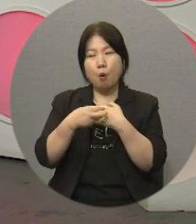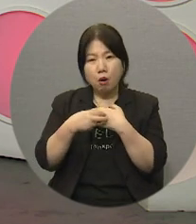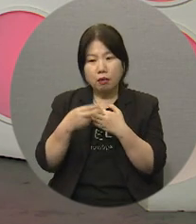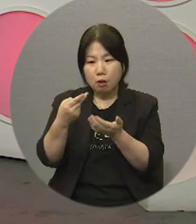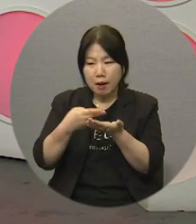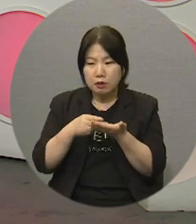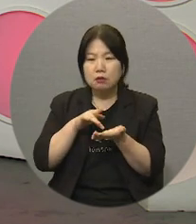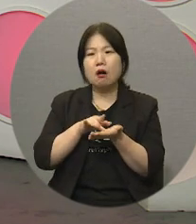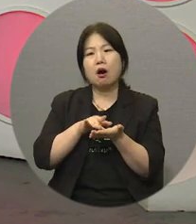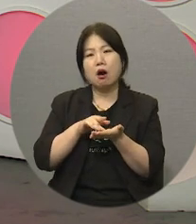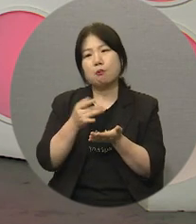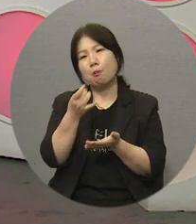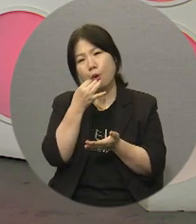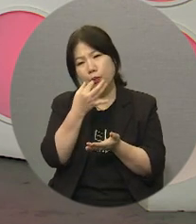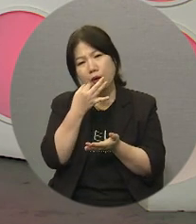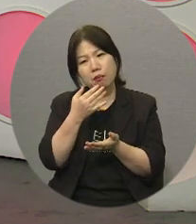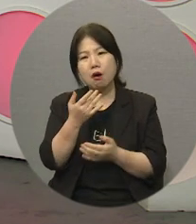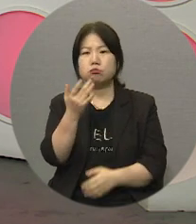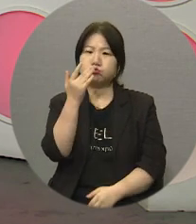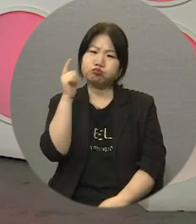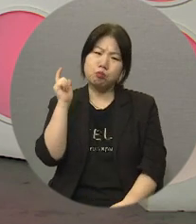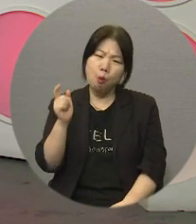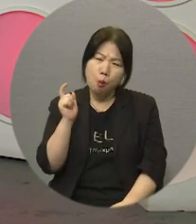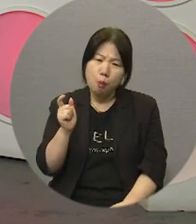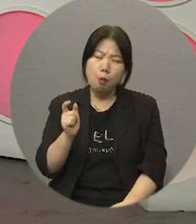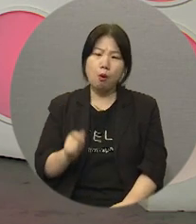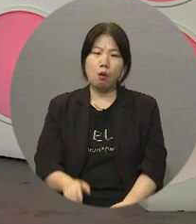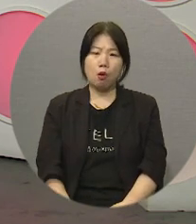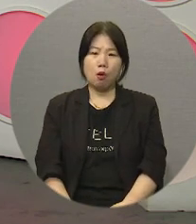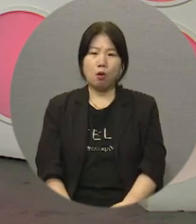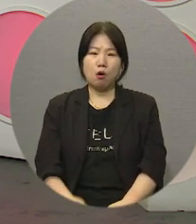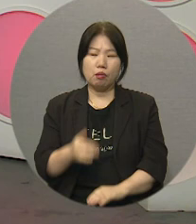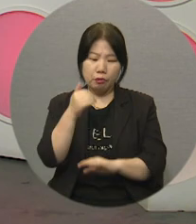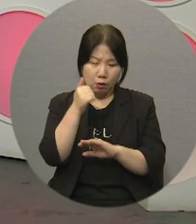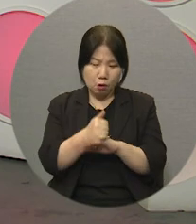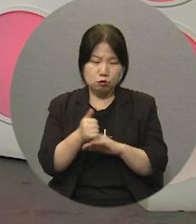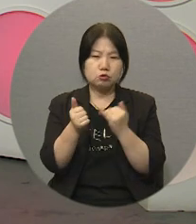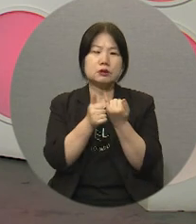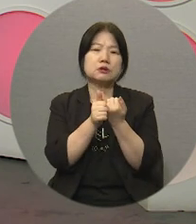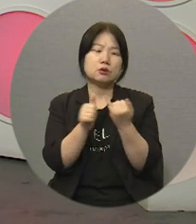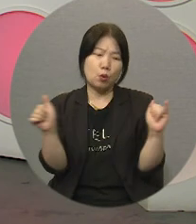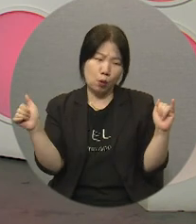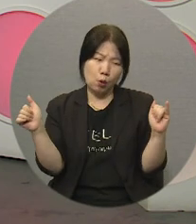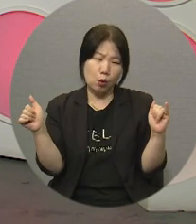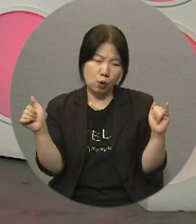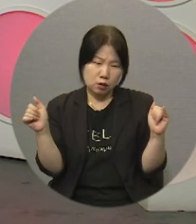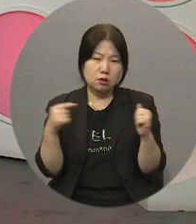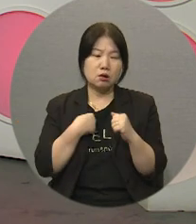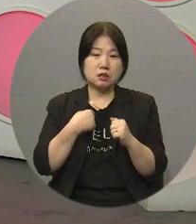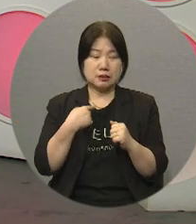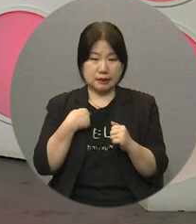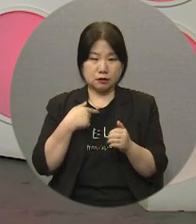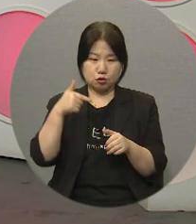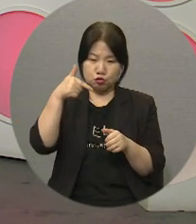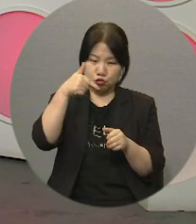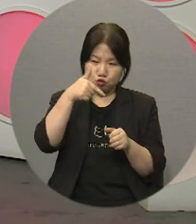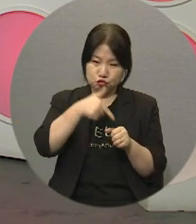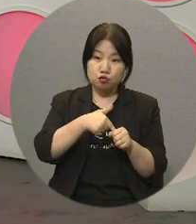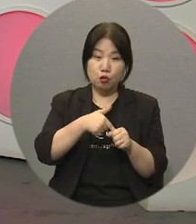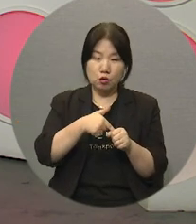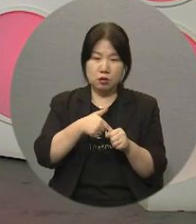듣지 않았습니다. 아내는 끝내 친정으로 돌아가 이혼을 했고 그 뒤로 저는 주유소에서 일하기